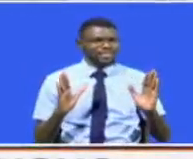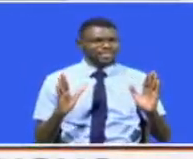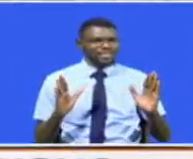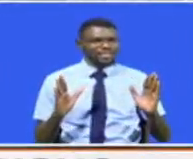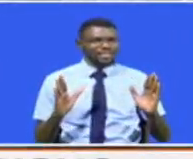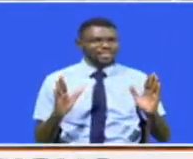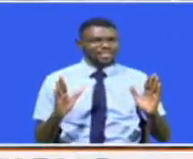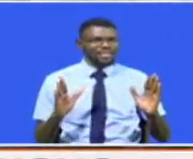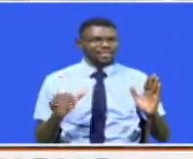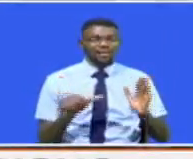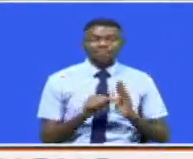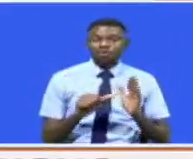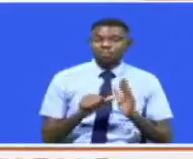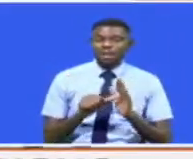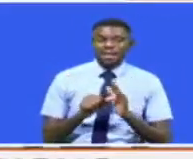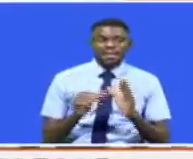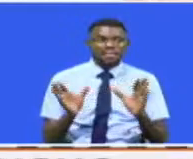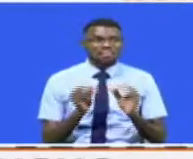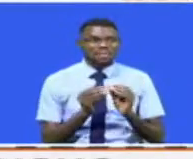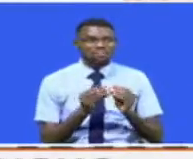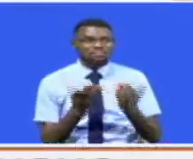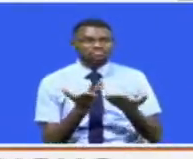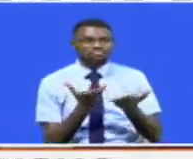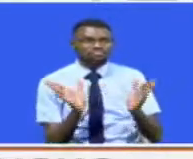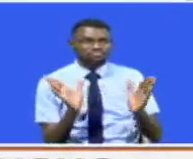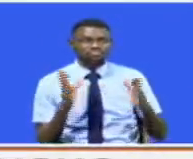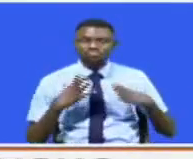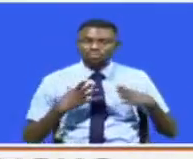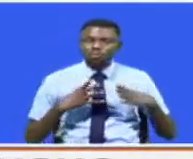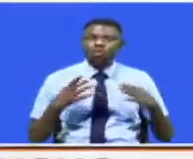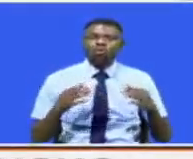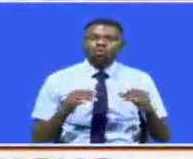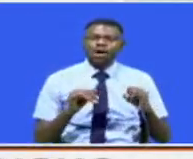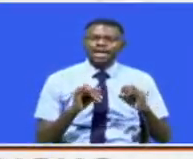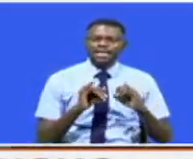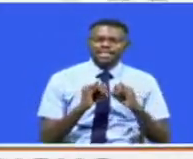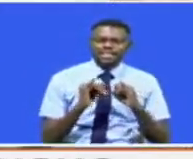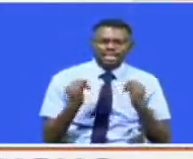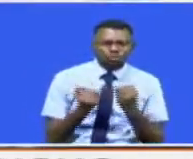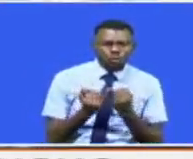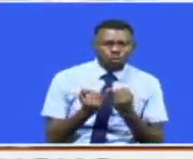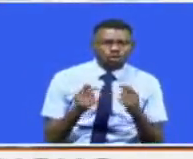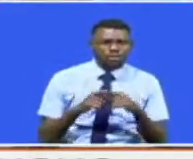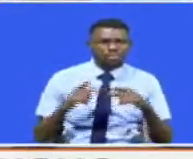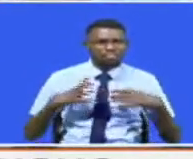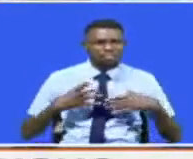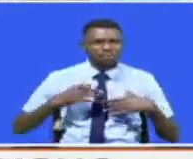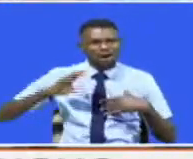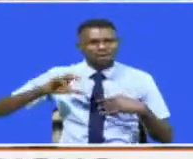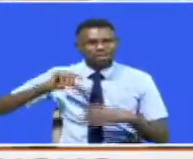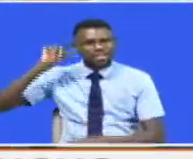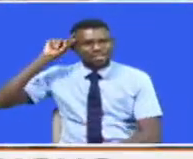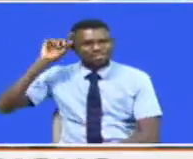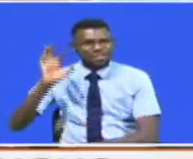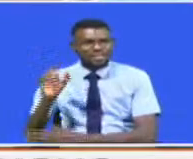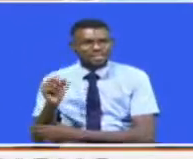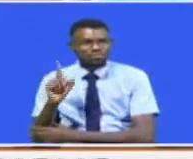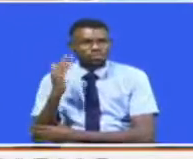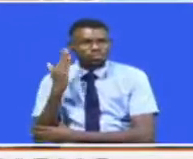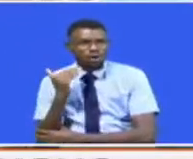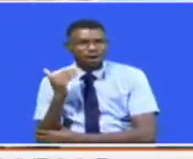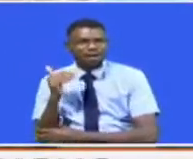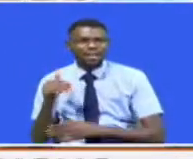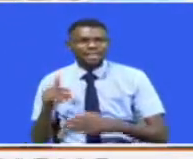Kulishuhudiwa hali ya tiati katika mkutano baina ya wakazi wa Fafa Jericho na maafisa wa serikali ya kaunti ya Nairobi baada ya swala